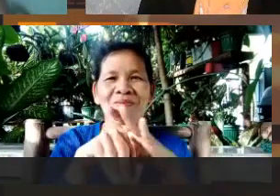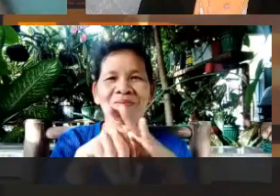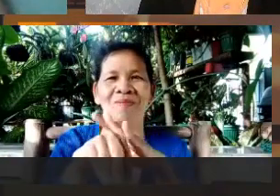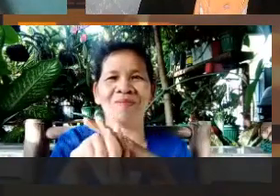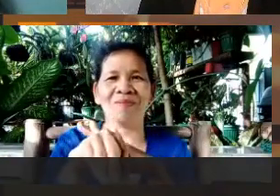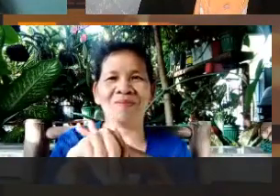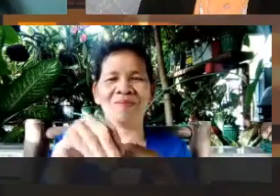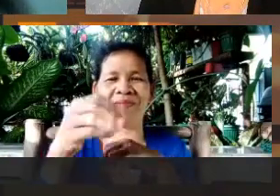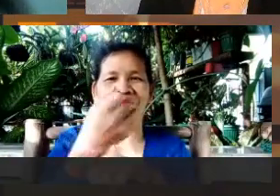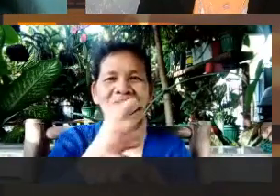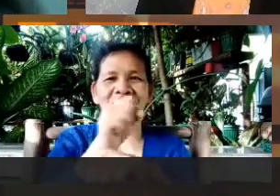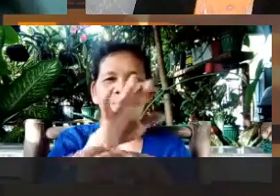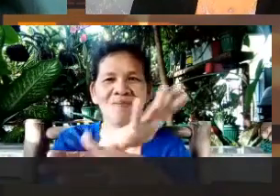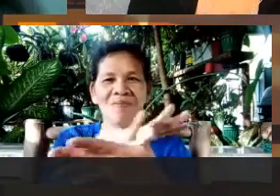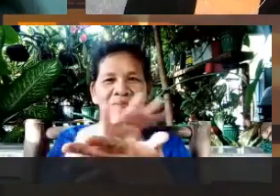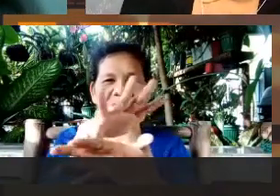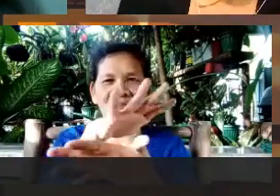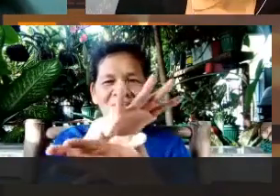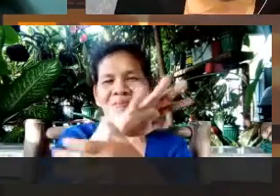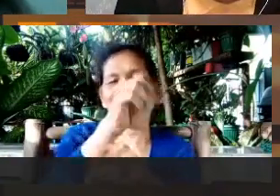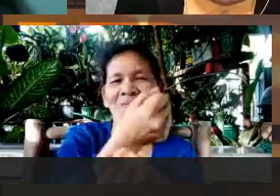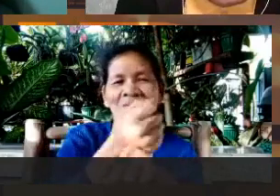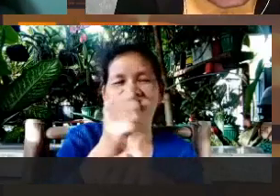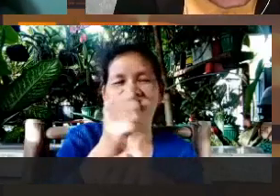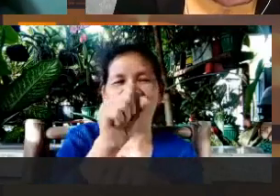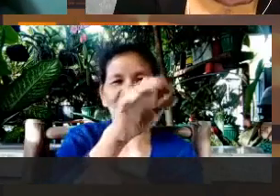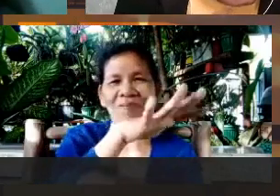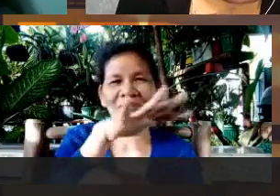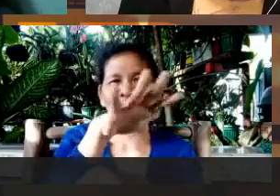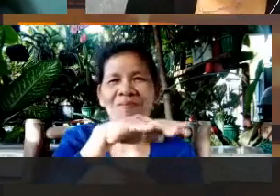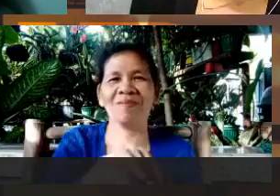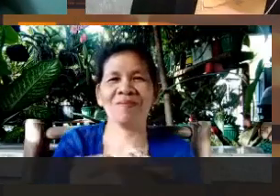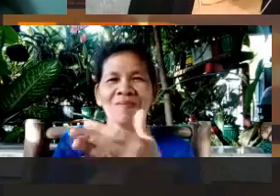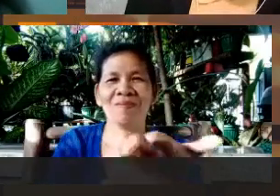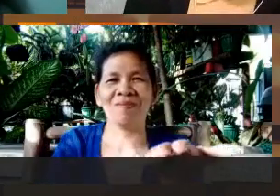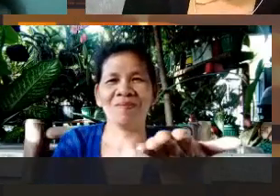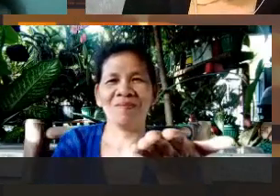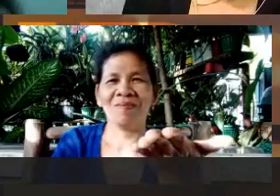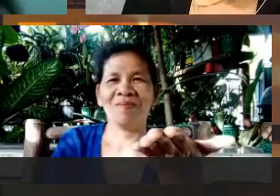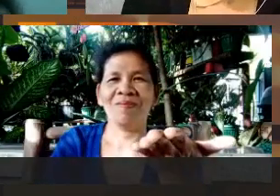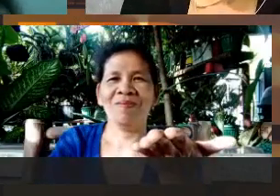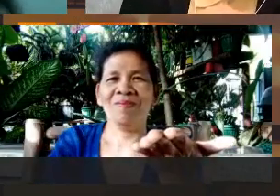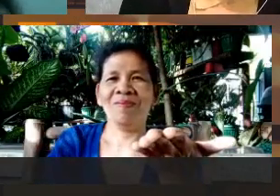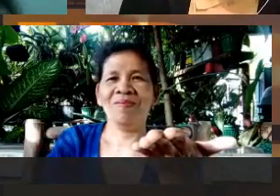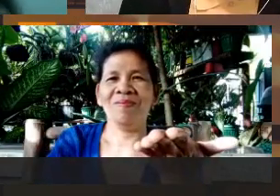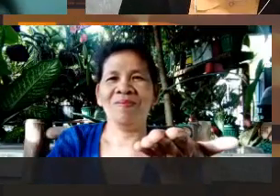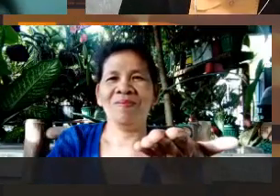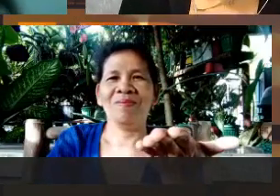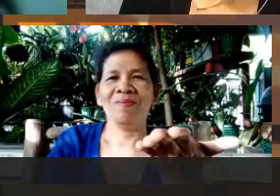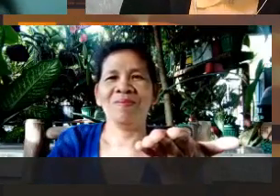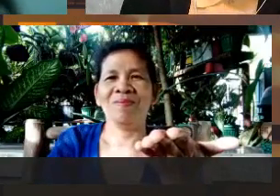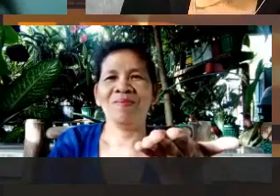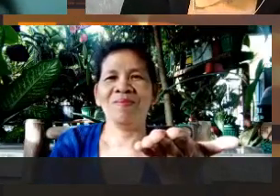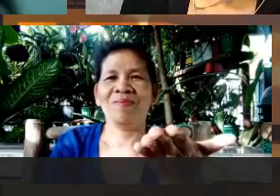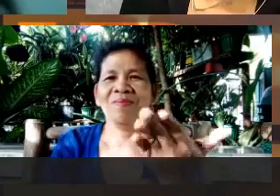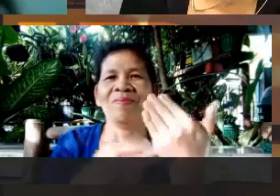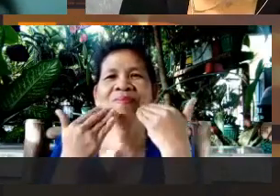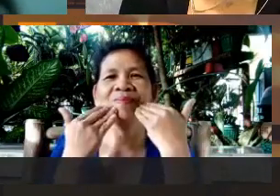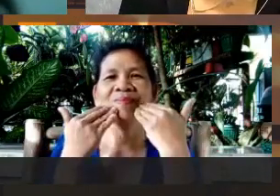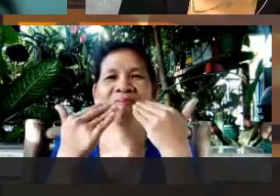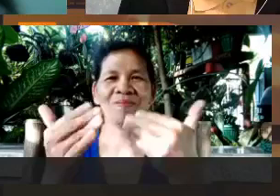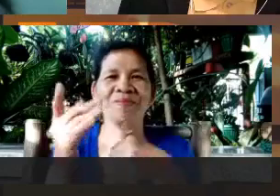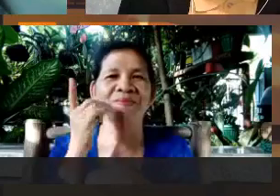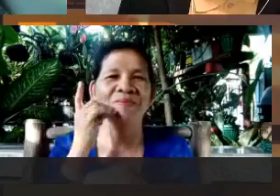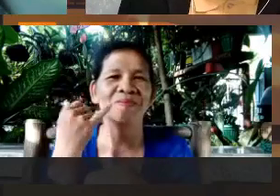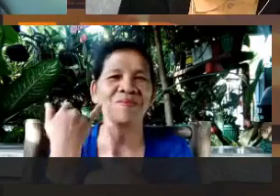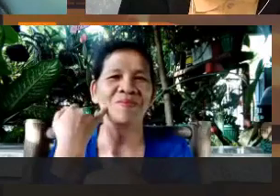Pastor Porto, pabasa po itong kay Sister Paz. Okay, ganito po naman ang sinasabi natin Pasing Ramirez. Amen. Thank you, Sis